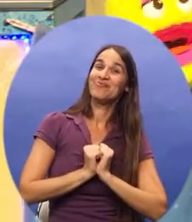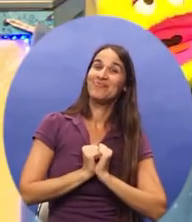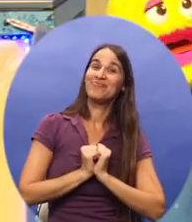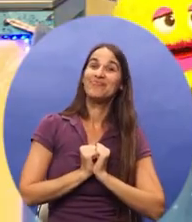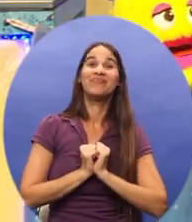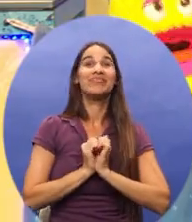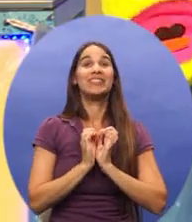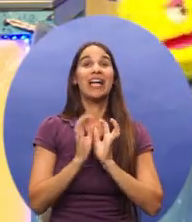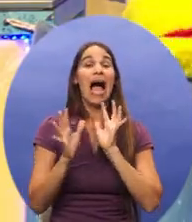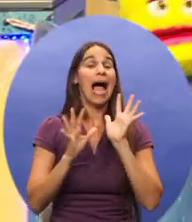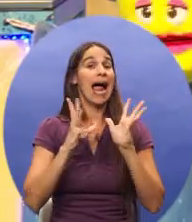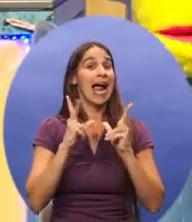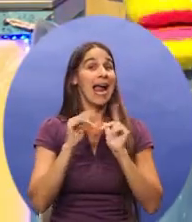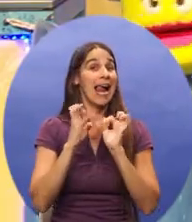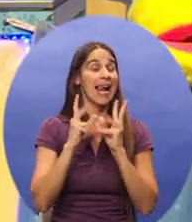נהדר!